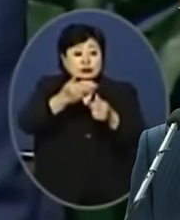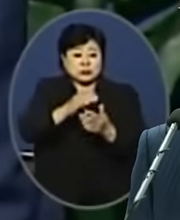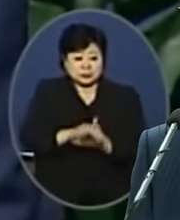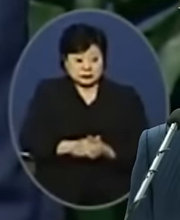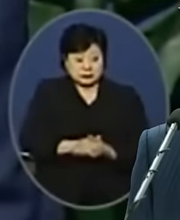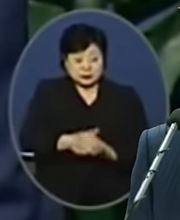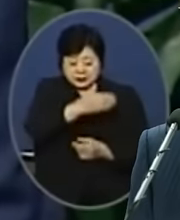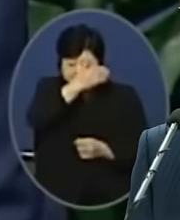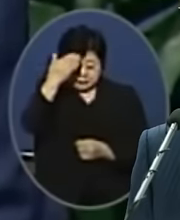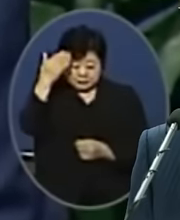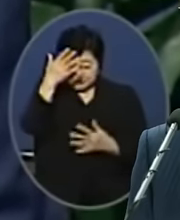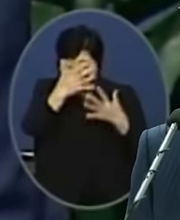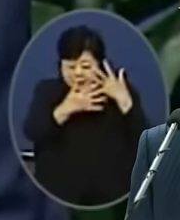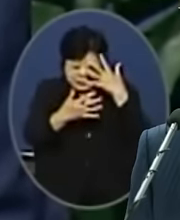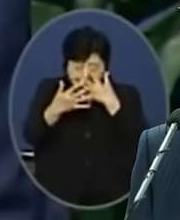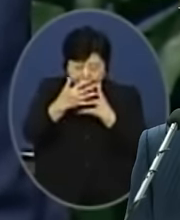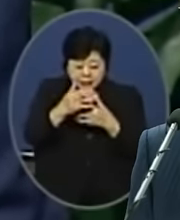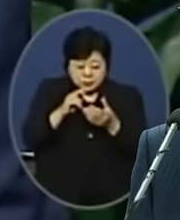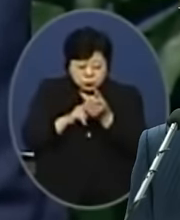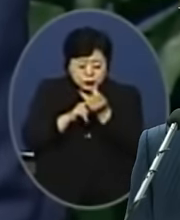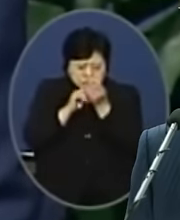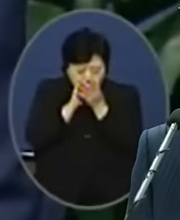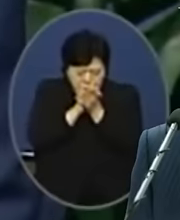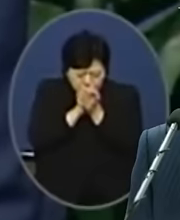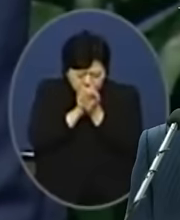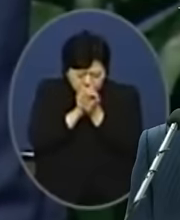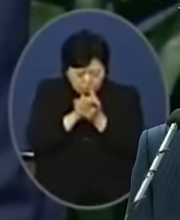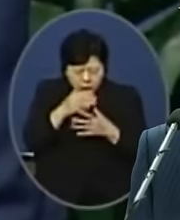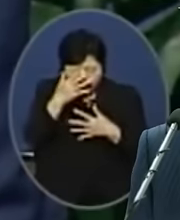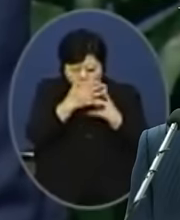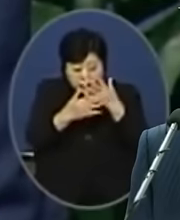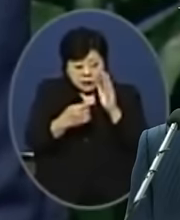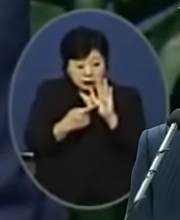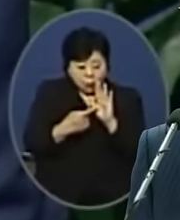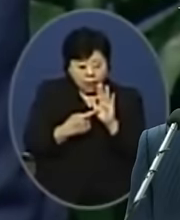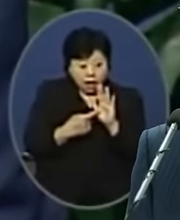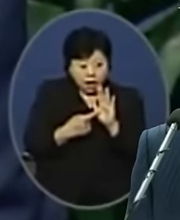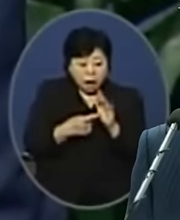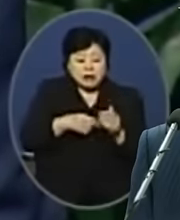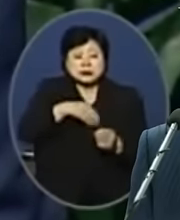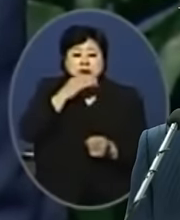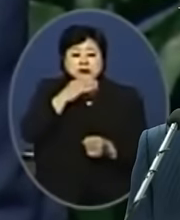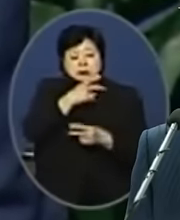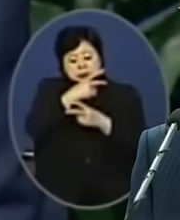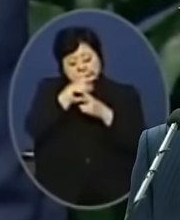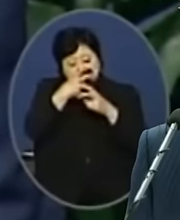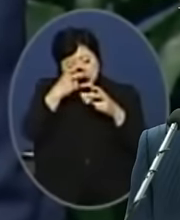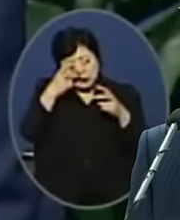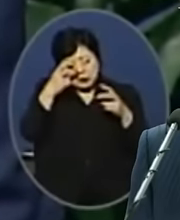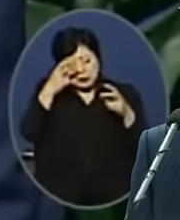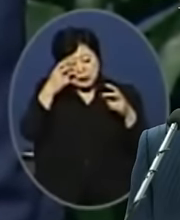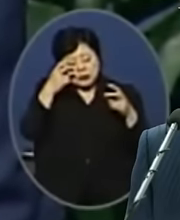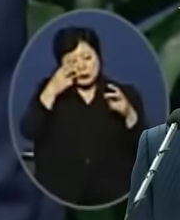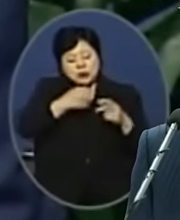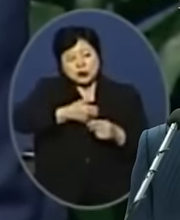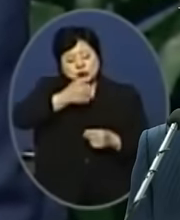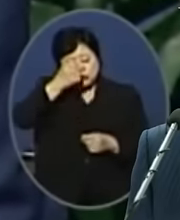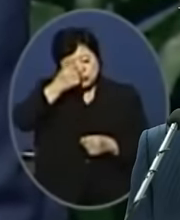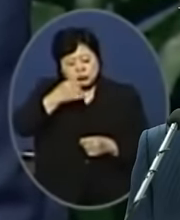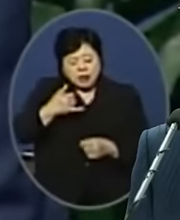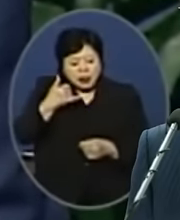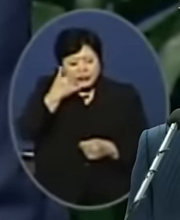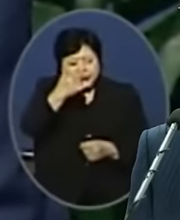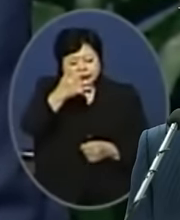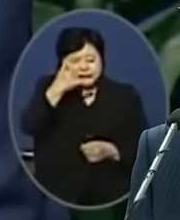만들었습니다. 젊은이들은 숨어서 기도하는데 환상이 떠오르고 늙은이는 잠을 자는데 잠에 코는